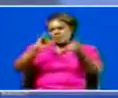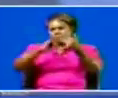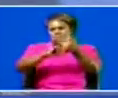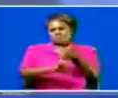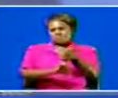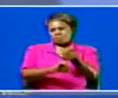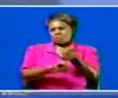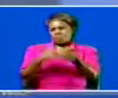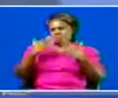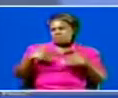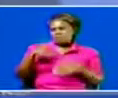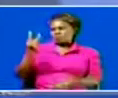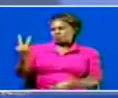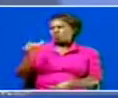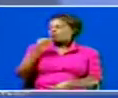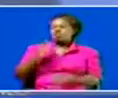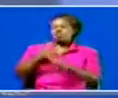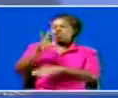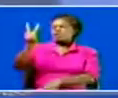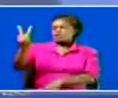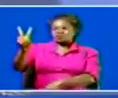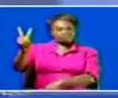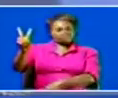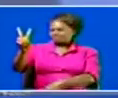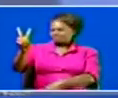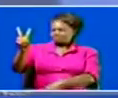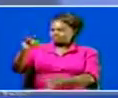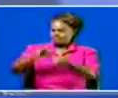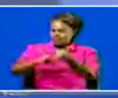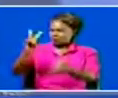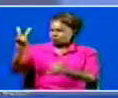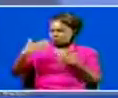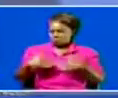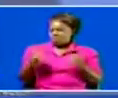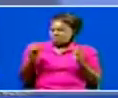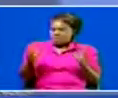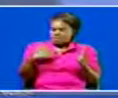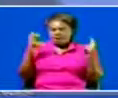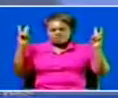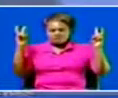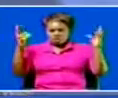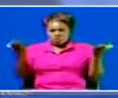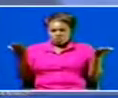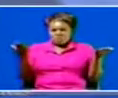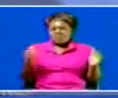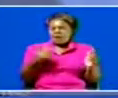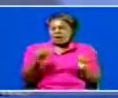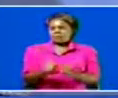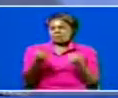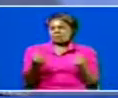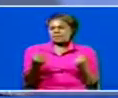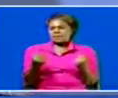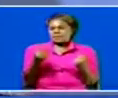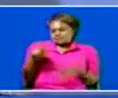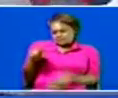watu wawili, si zaidi ya watu wawili. Na ikiwa kuna jambo pengine limetatiza, basi